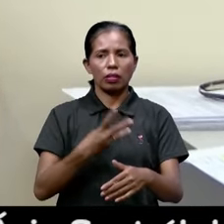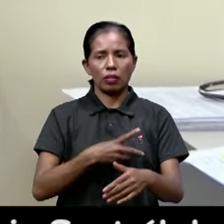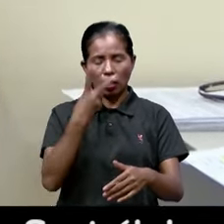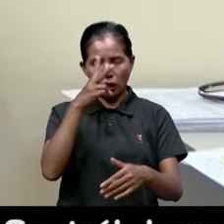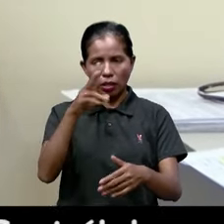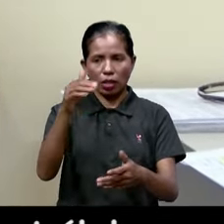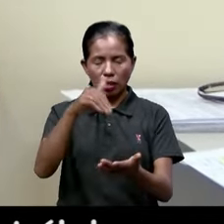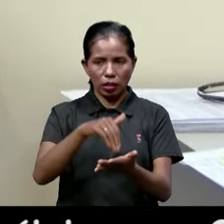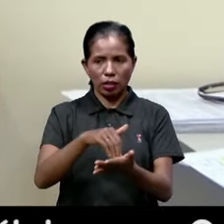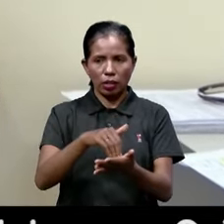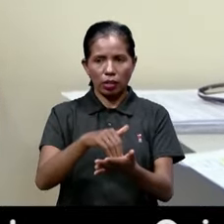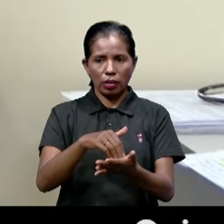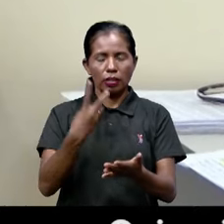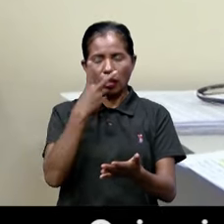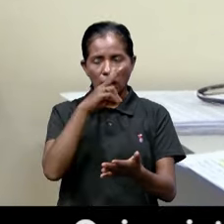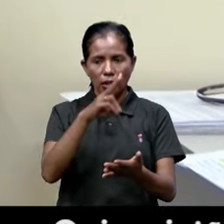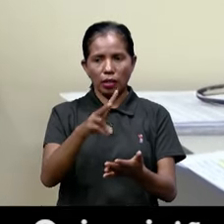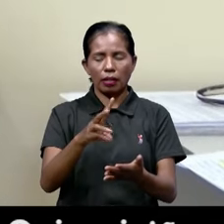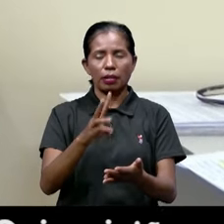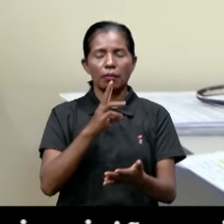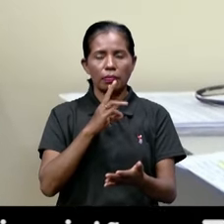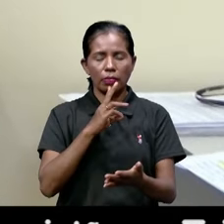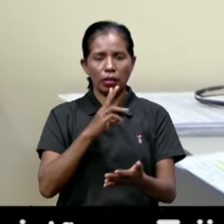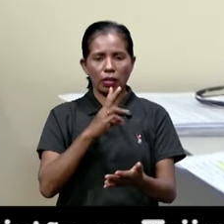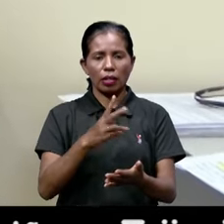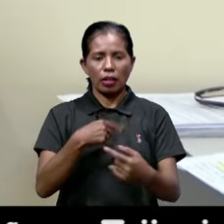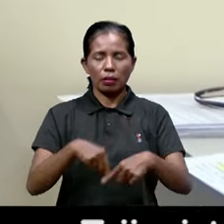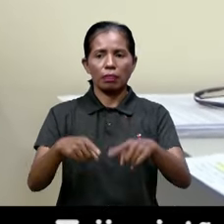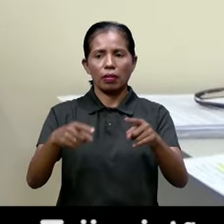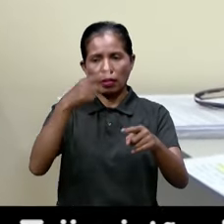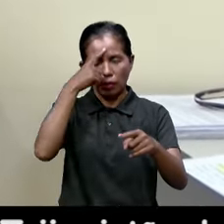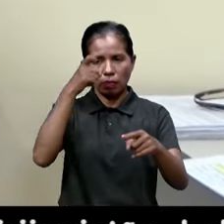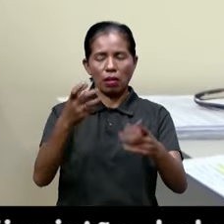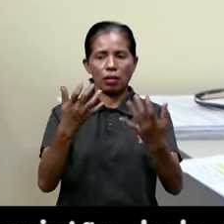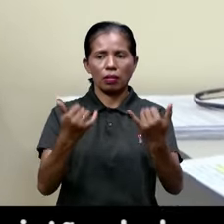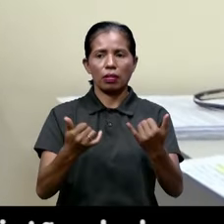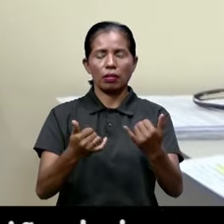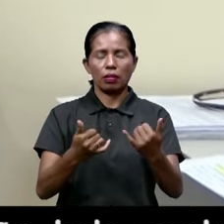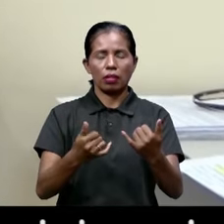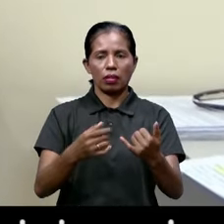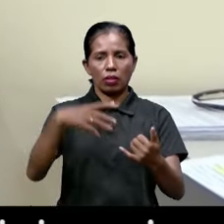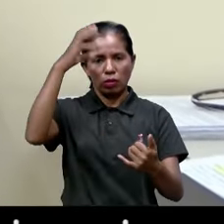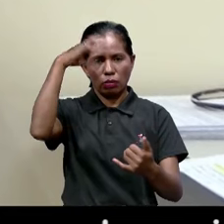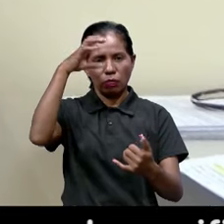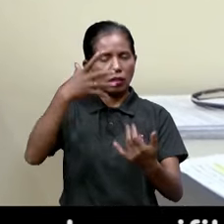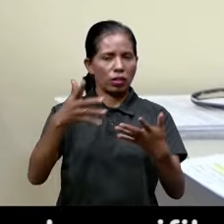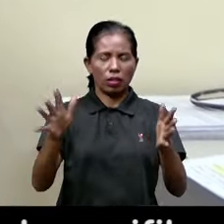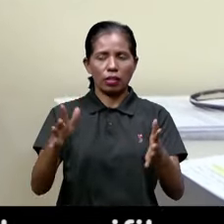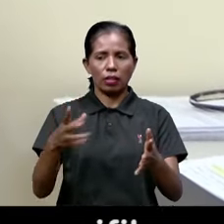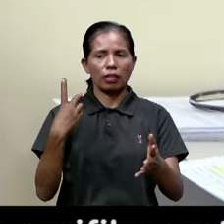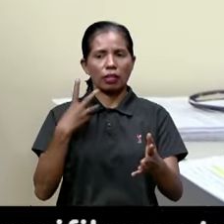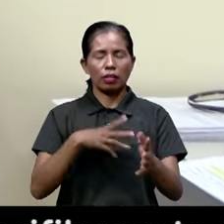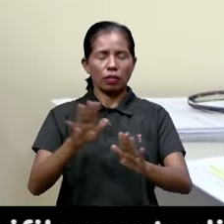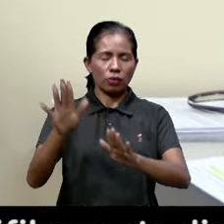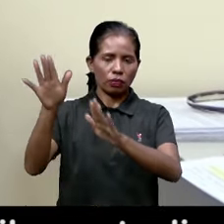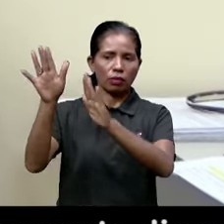fila fali para ita hare to debit ni ita hare fila fali tamen nawa ne agor rok bailor naro depois ita niya saaba